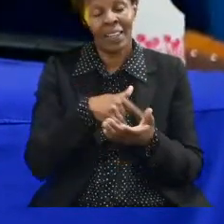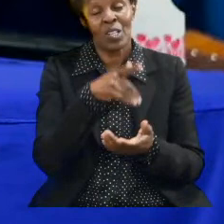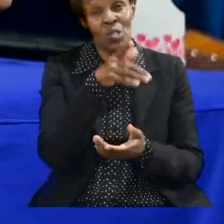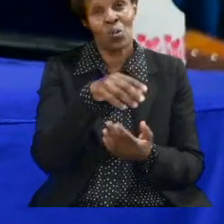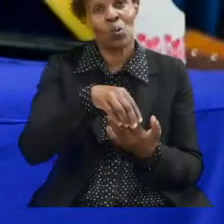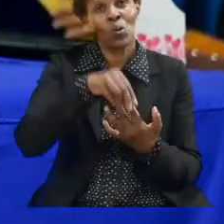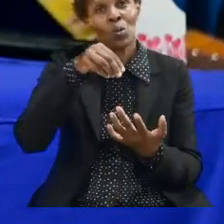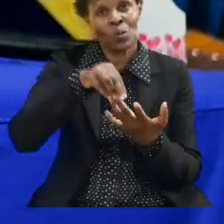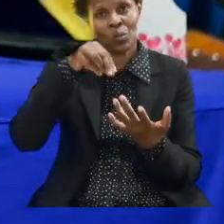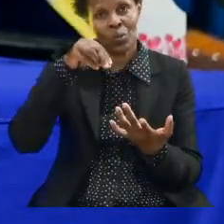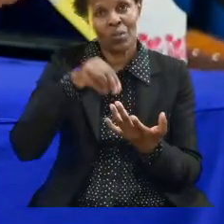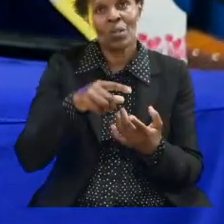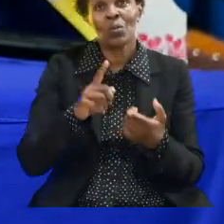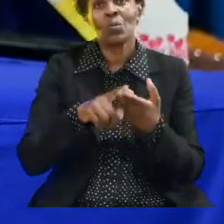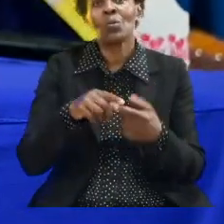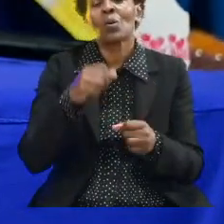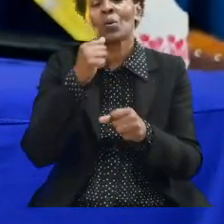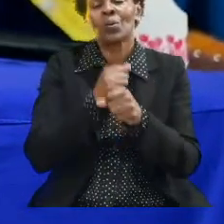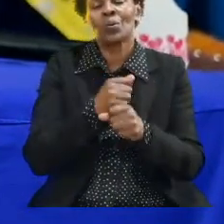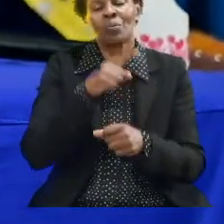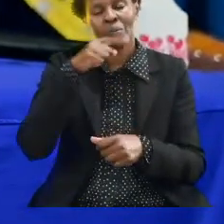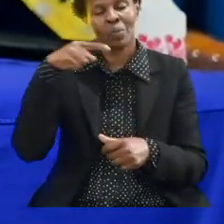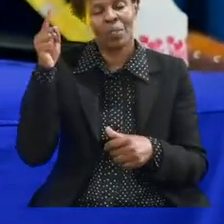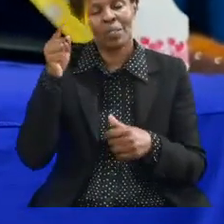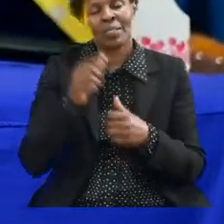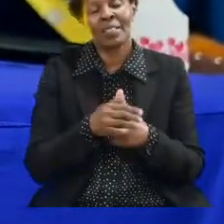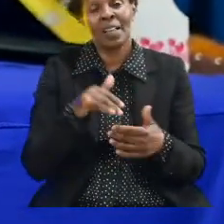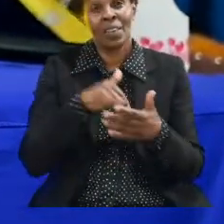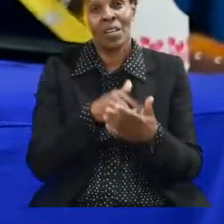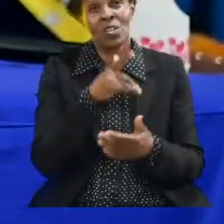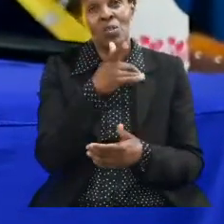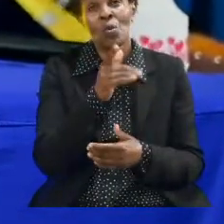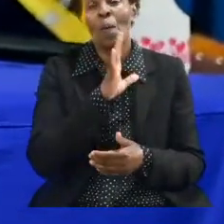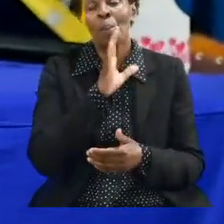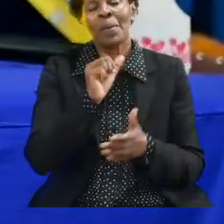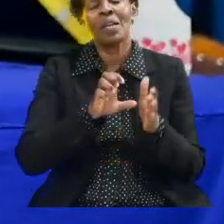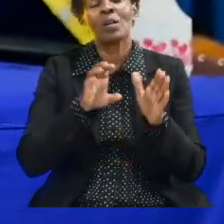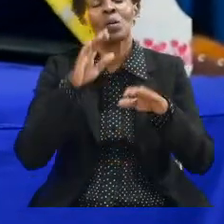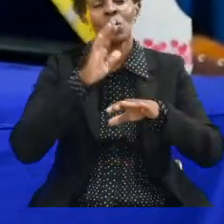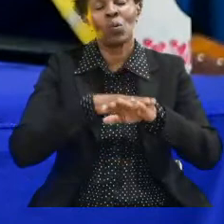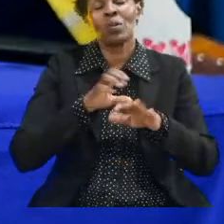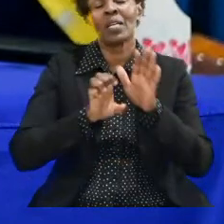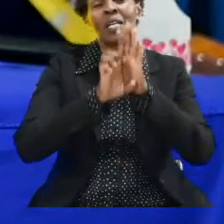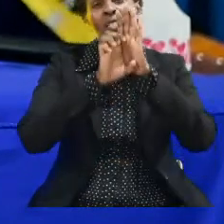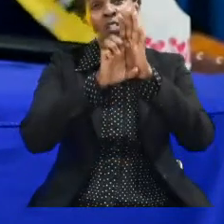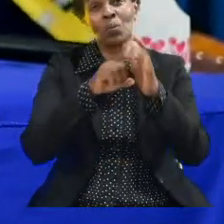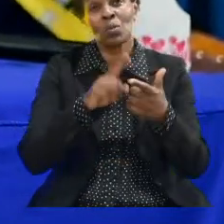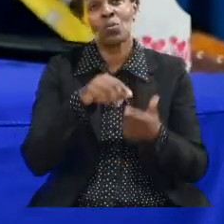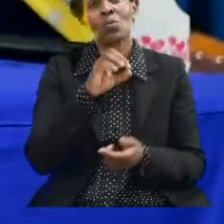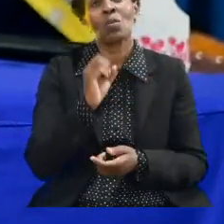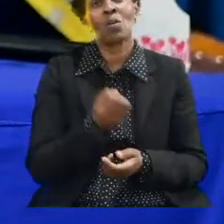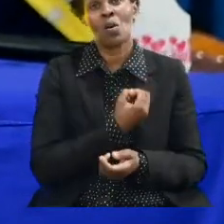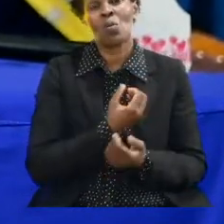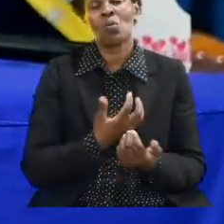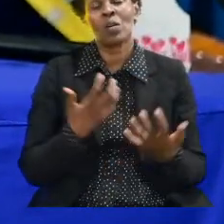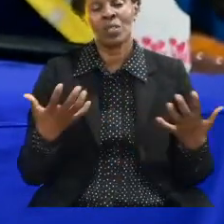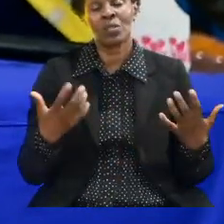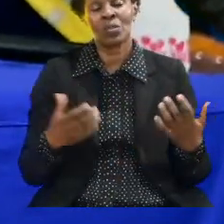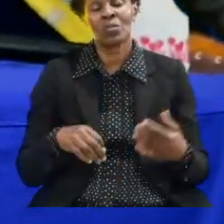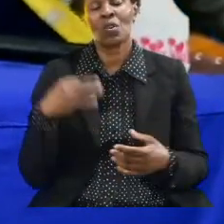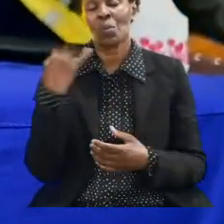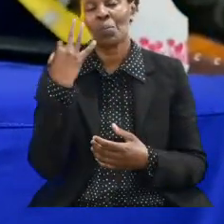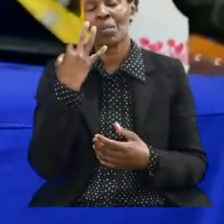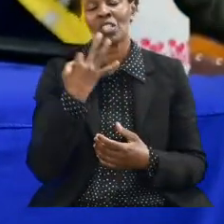ucagura gwika wega nigetha utuike kionereria kiega kuri mwana waku Muhujia tuwira